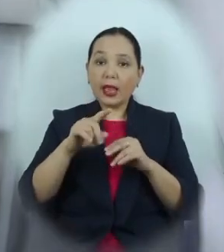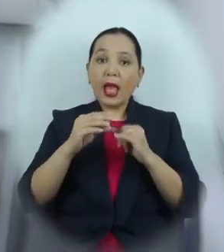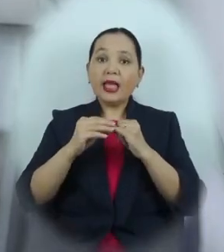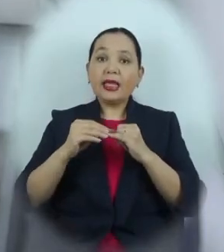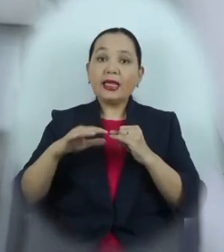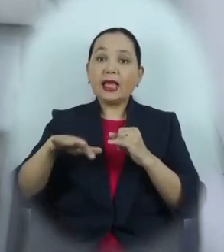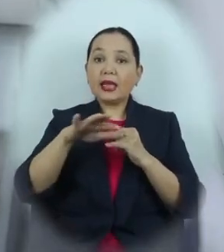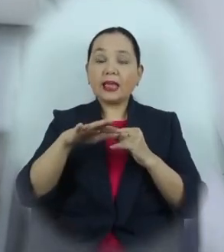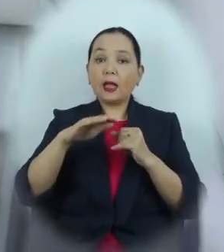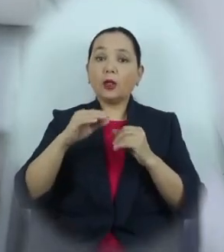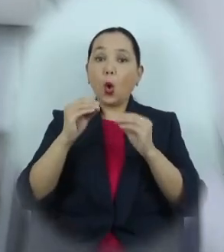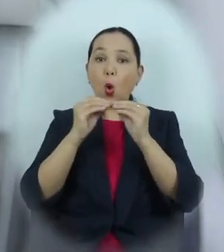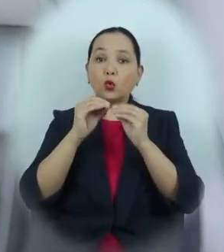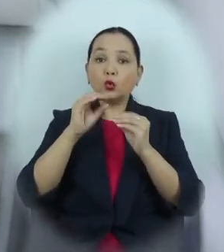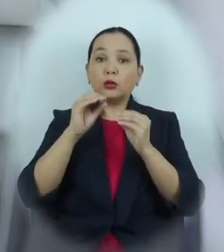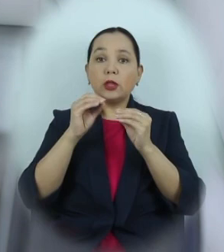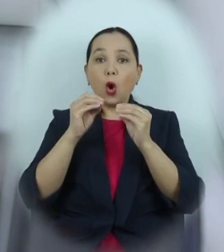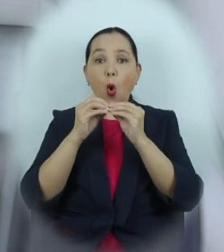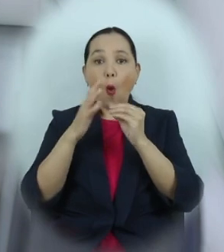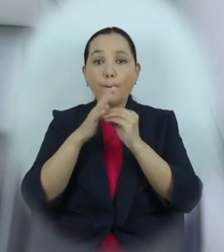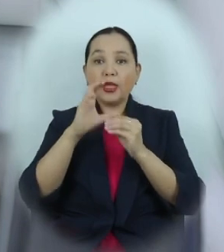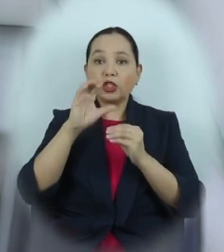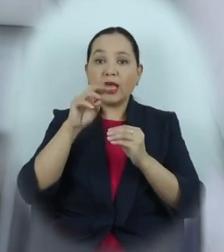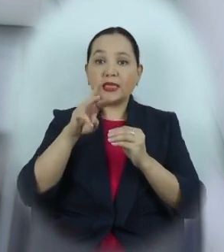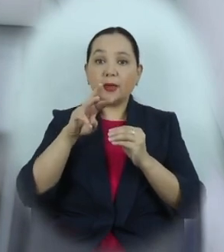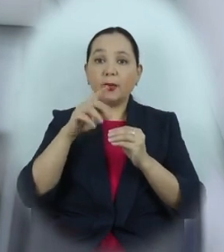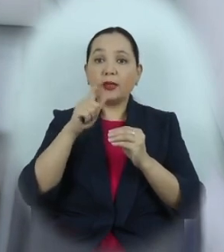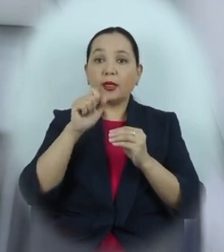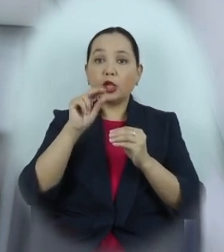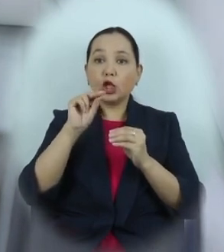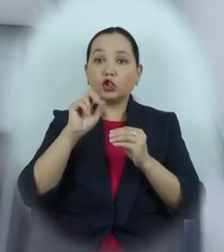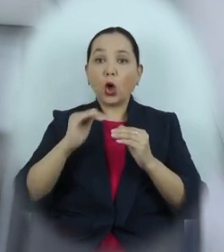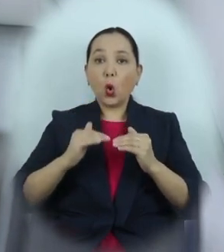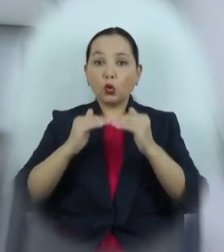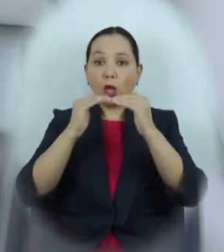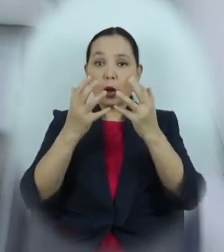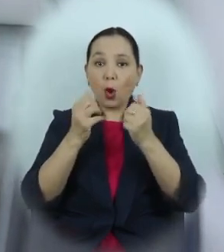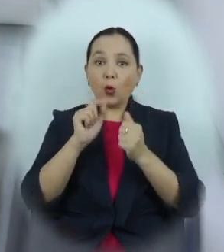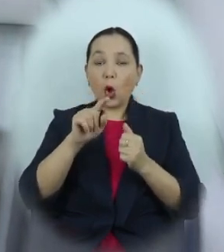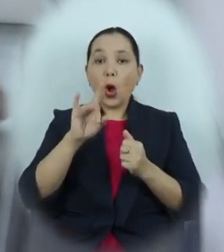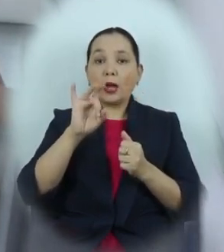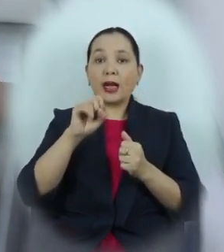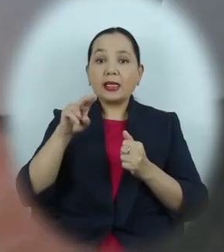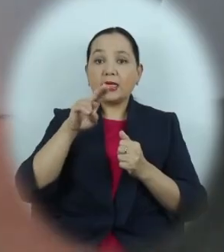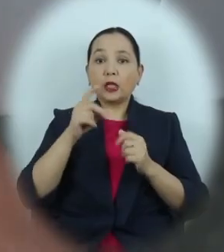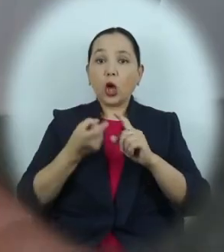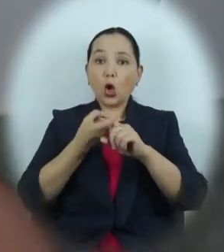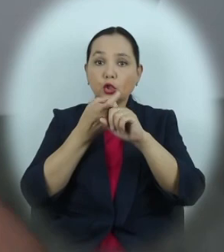yerdan 10 santimetr 15 santimetrgacha ko'tarib olib, bu radiatorimiz osishga to'g'ri keladi.